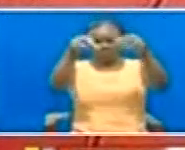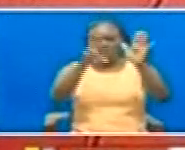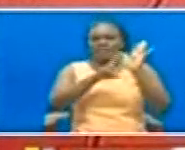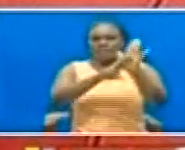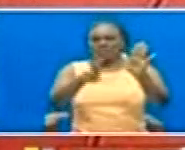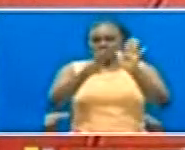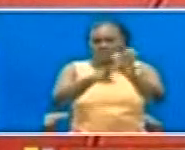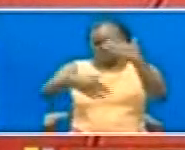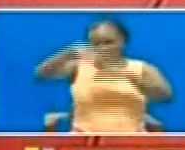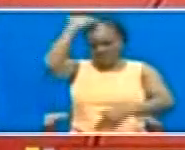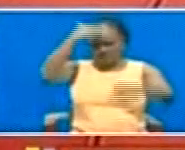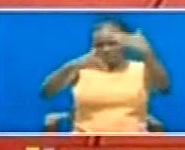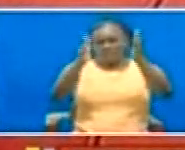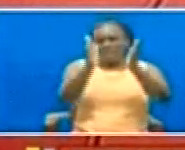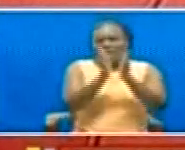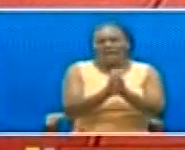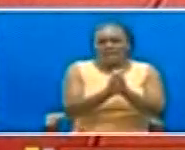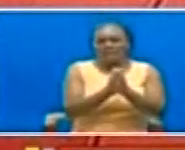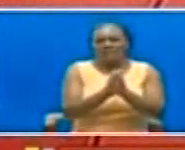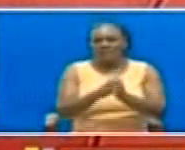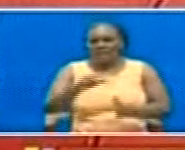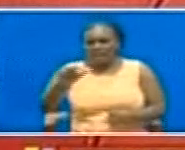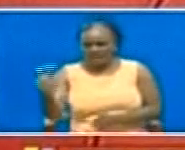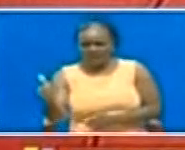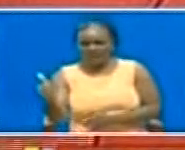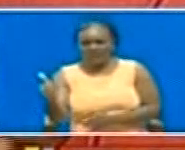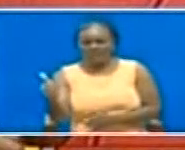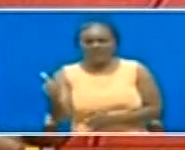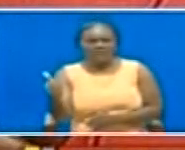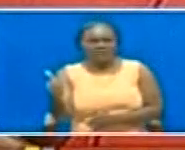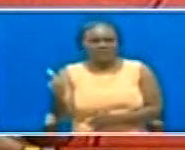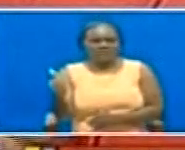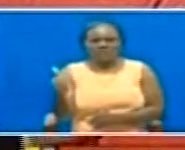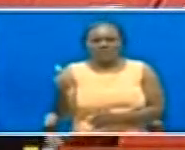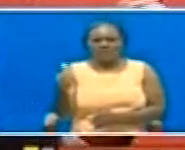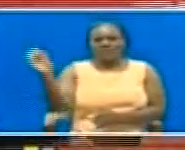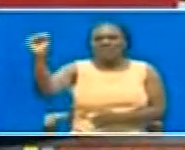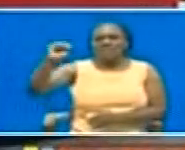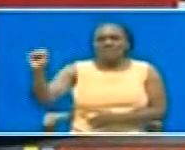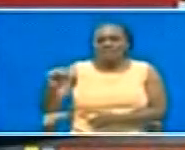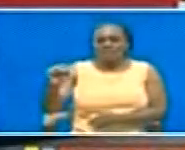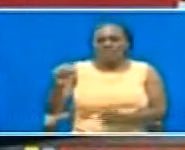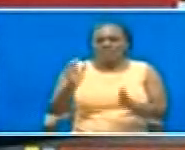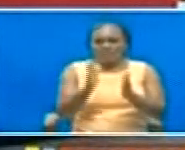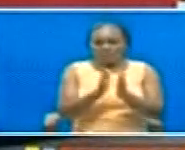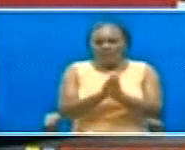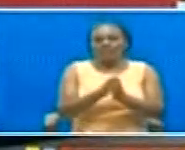wawakilishi wa Strathmore na alikadhalika pia ZBL, Silale wa Strathmore na